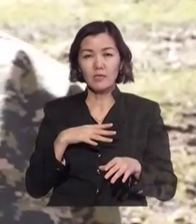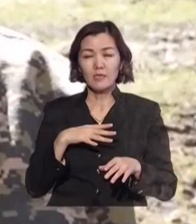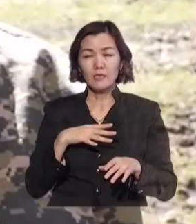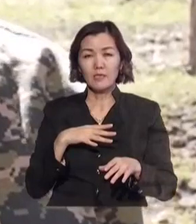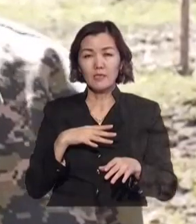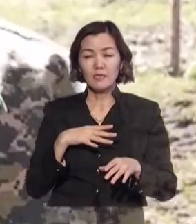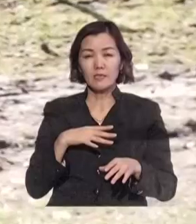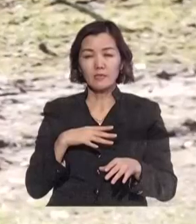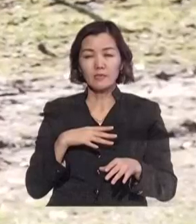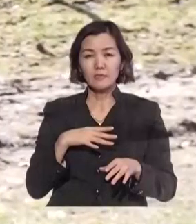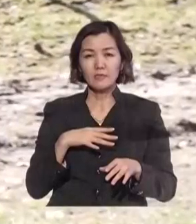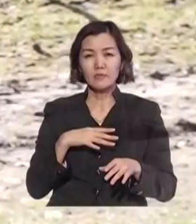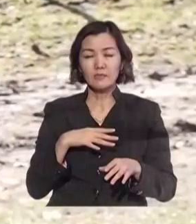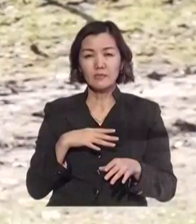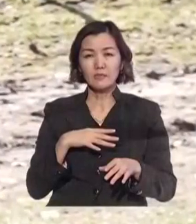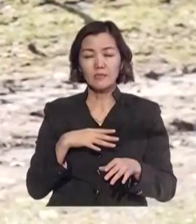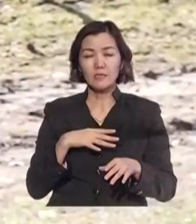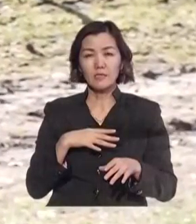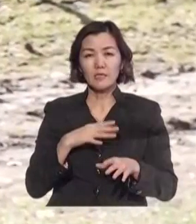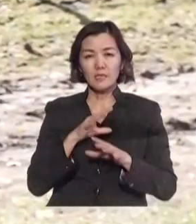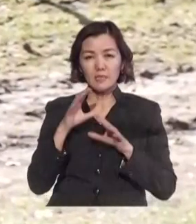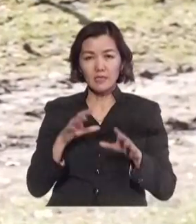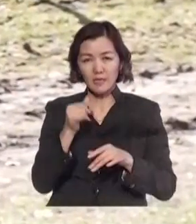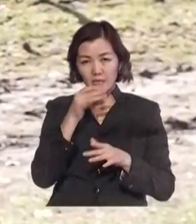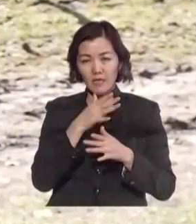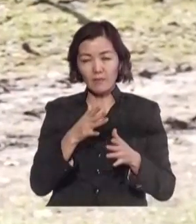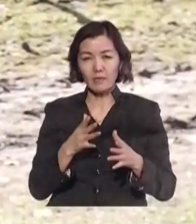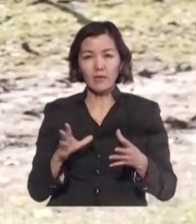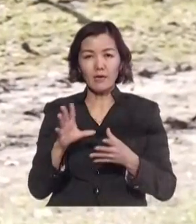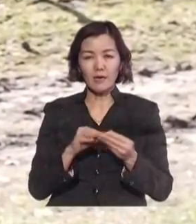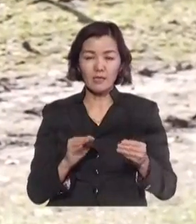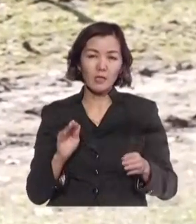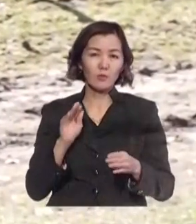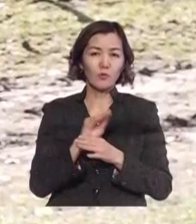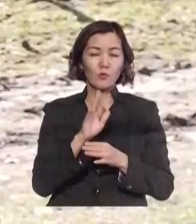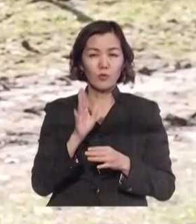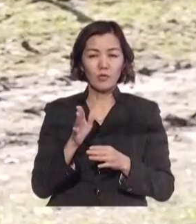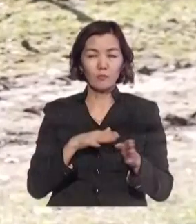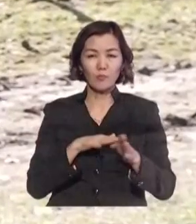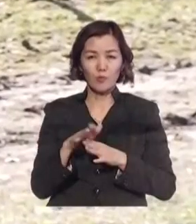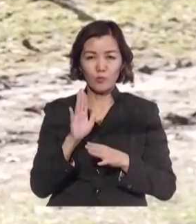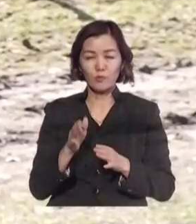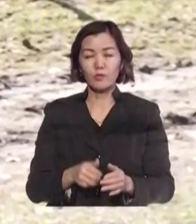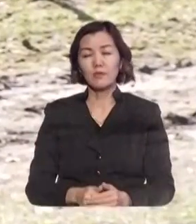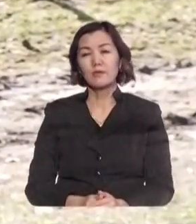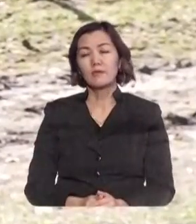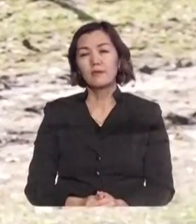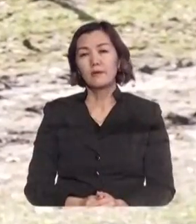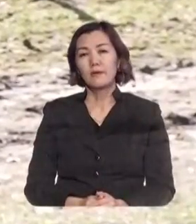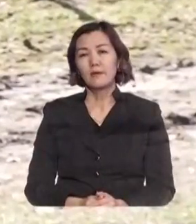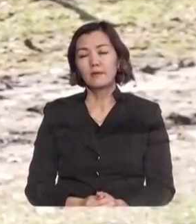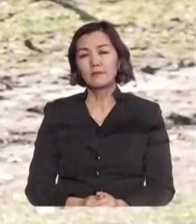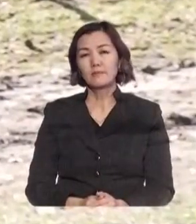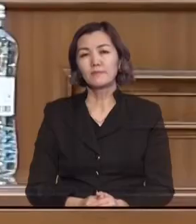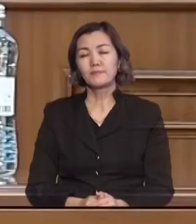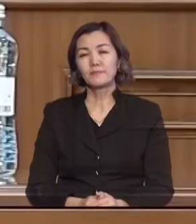2,5 миллионы сақталмай қалды. Енді биыл соны тағы да орнын толықтырамыз. Сонда жұмыстар, толықтыру жұмыстары